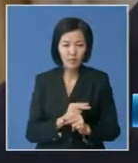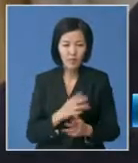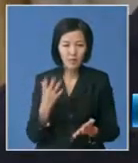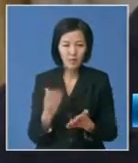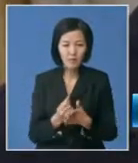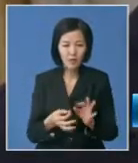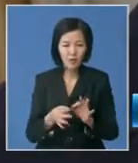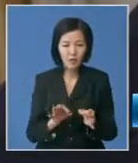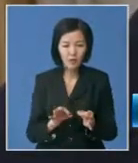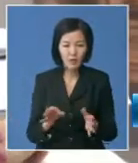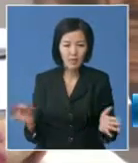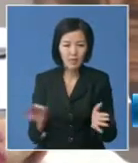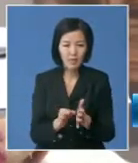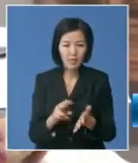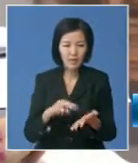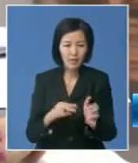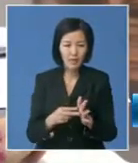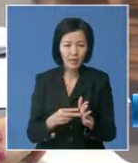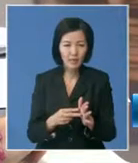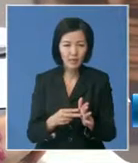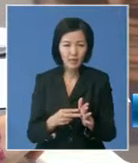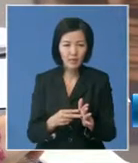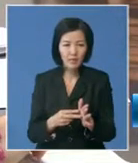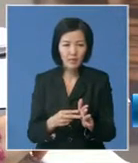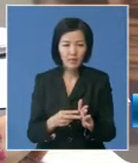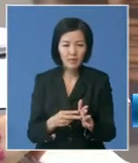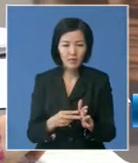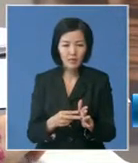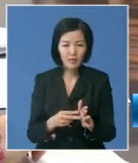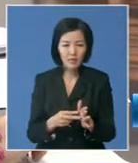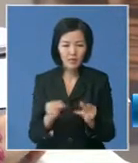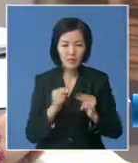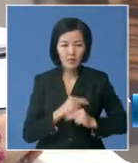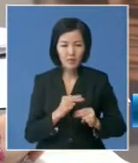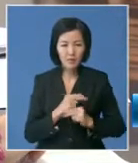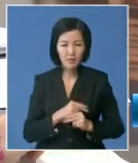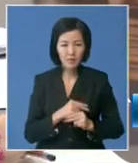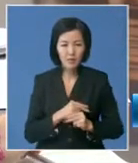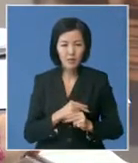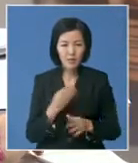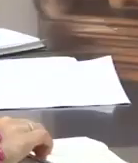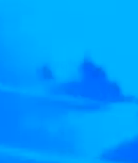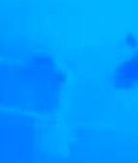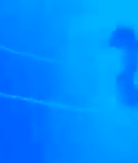четкие тени плавный и работать на качество